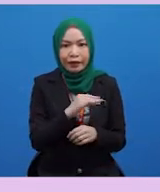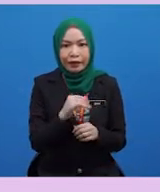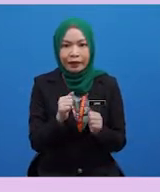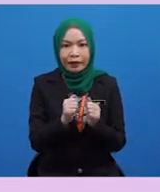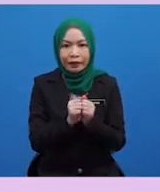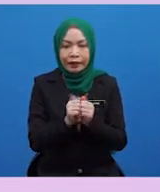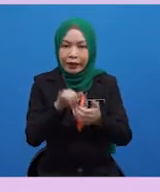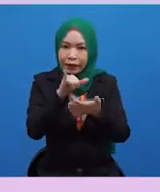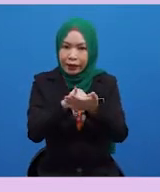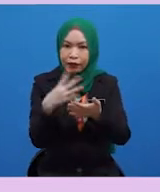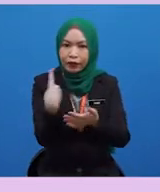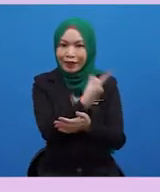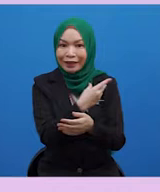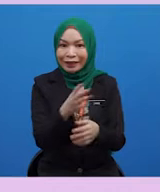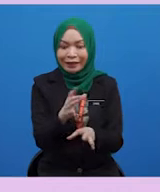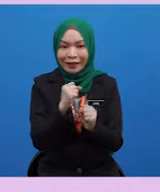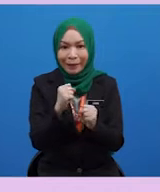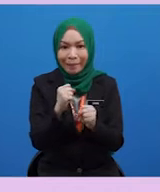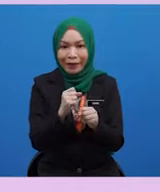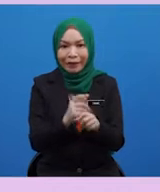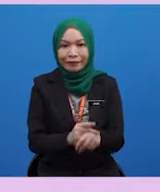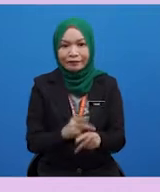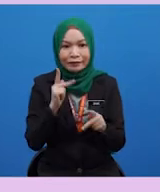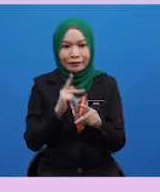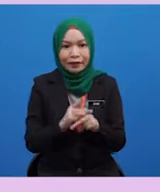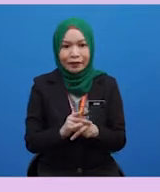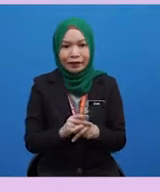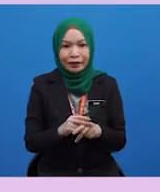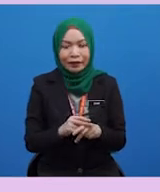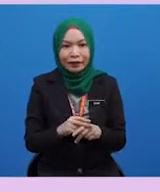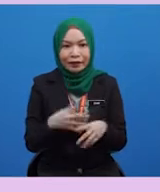mengekalkan kesihatan. Keenam, perbandingan.